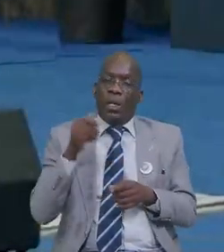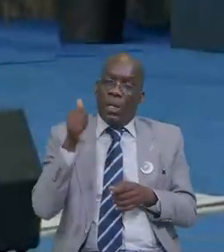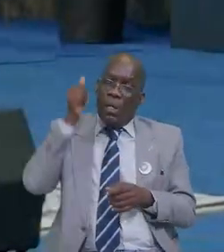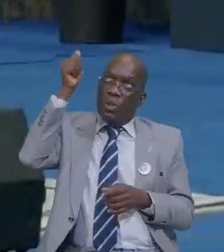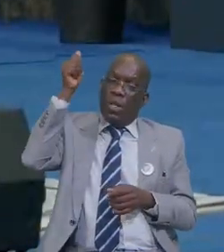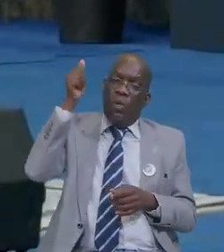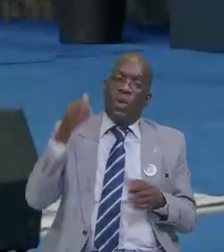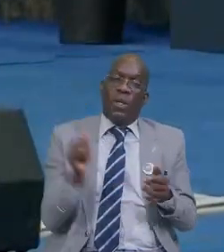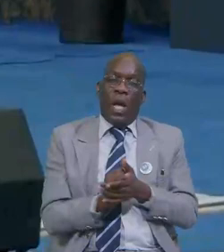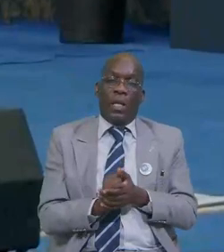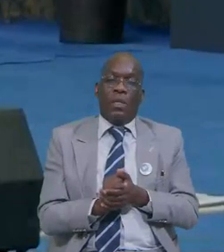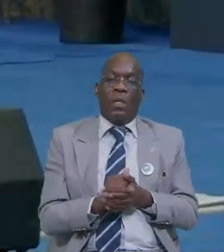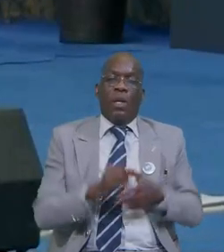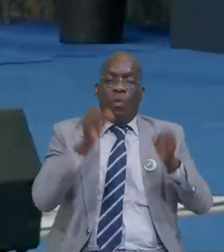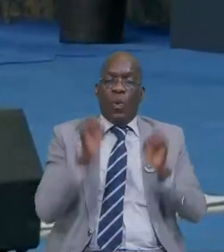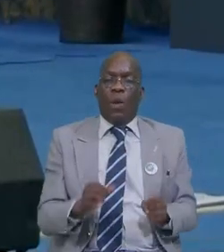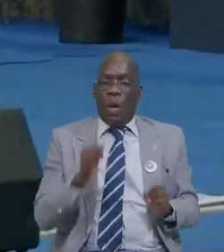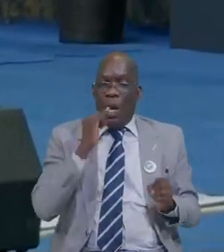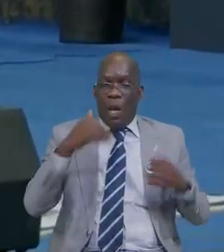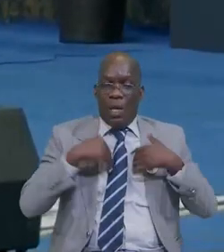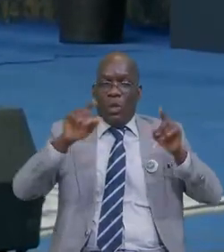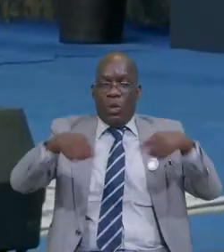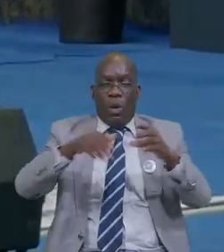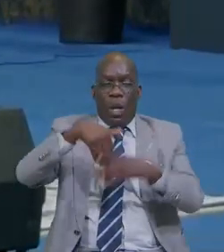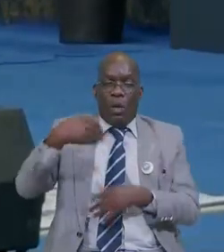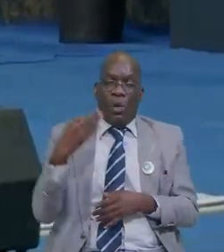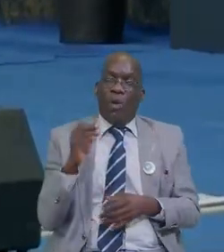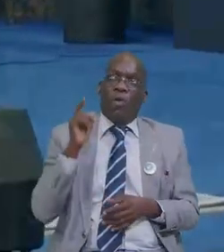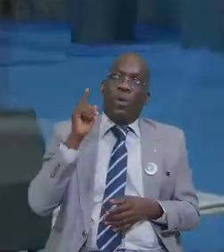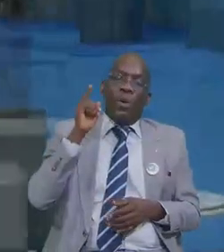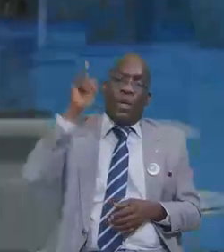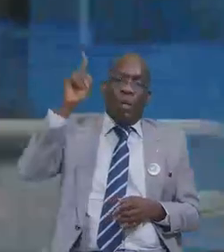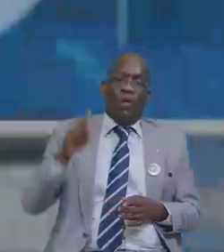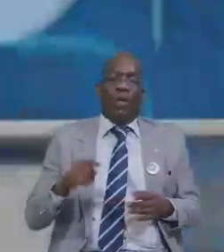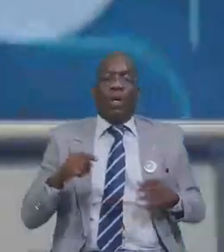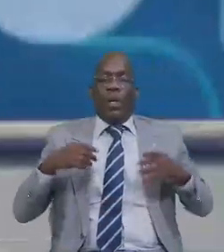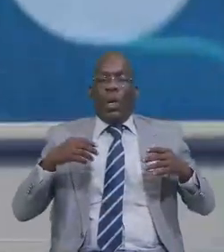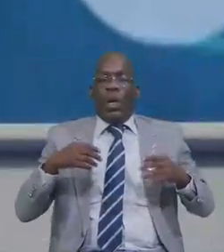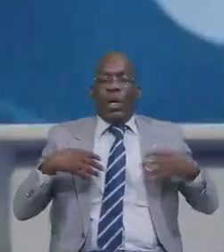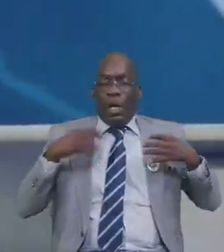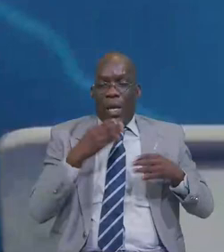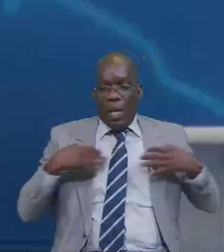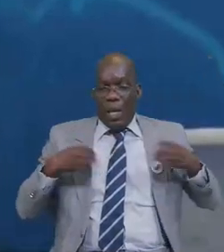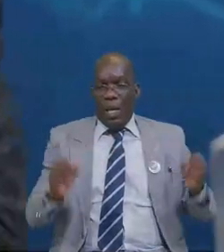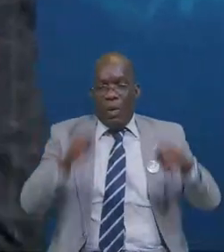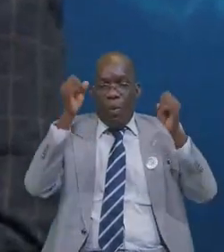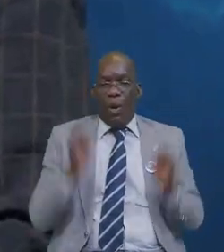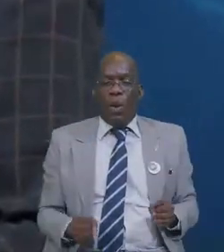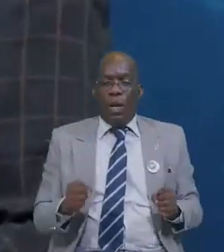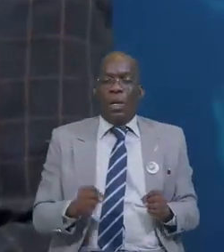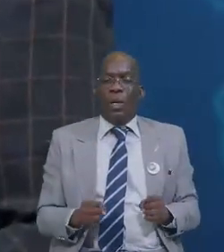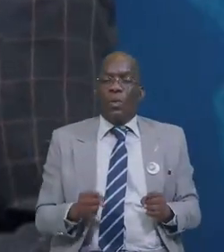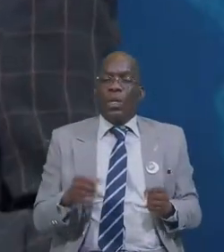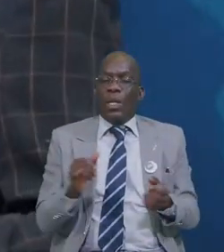était sortie de lui. La puissance de guérison, la force de guérison du ciel, la puissance